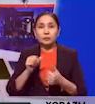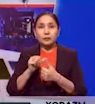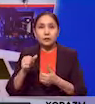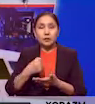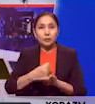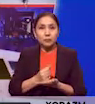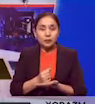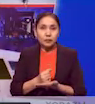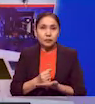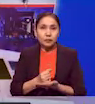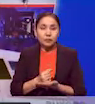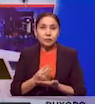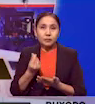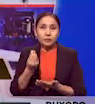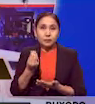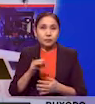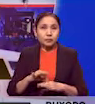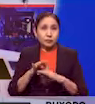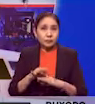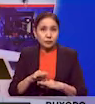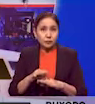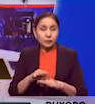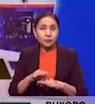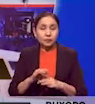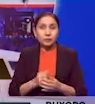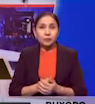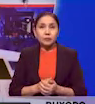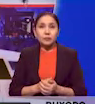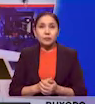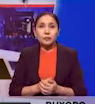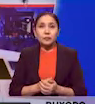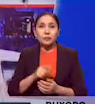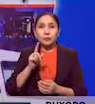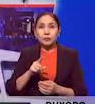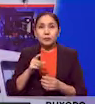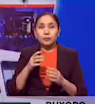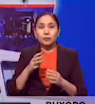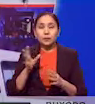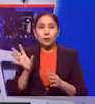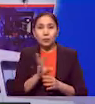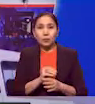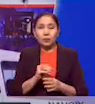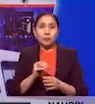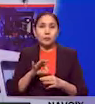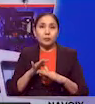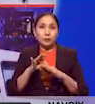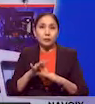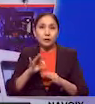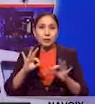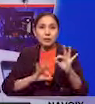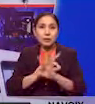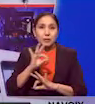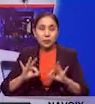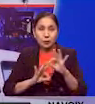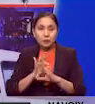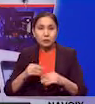belgilangan summani olib o'tirgandan keyin ol jurnalistning oxirgi bandirgisini barmoq holatlari, jurnalist sxemasidan chiqib